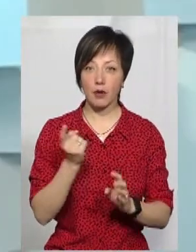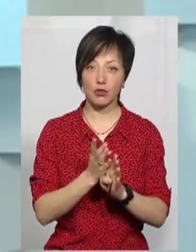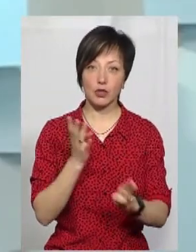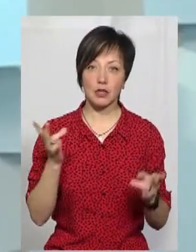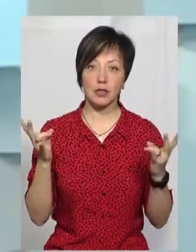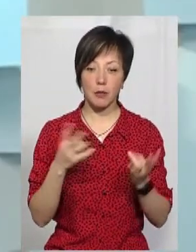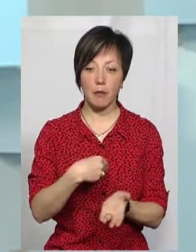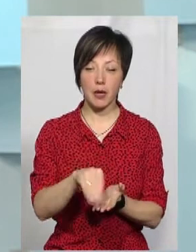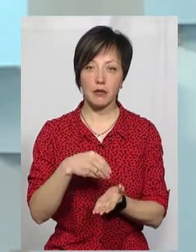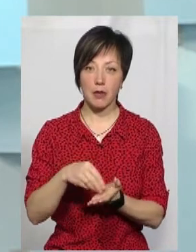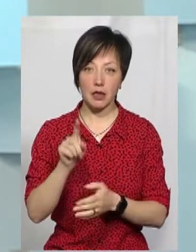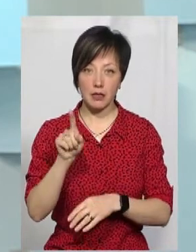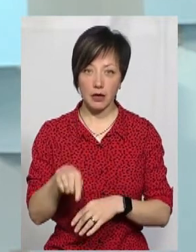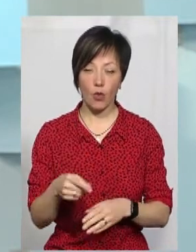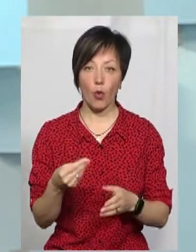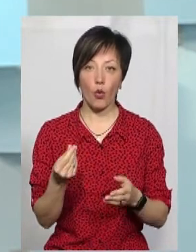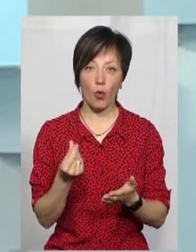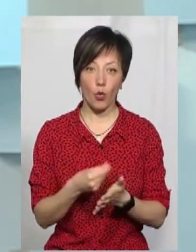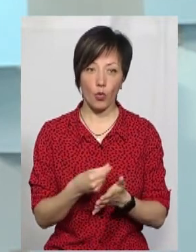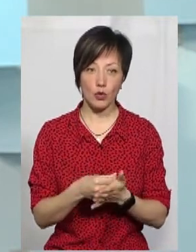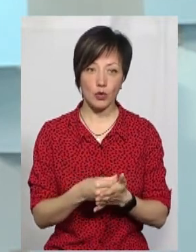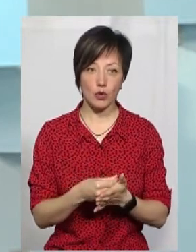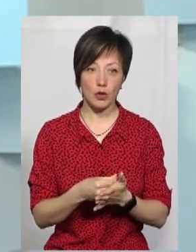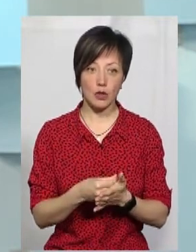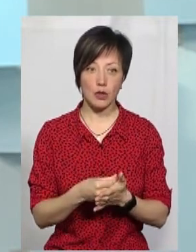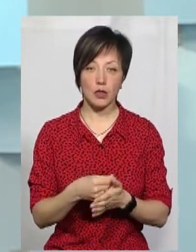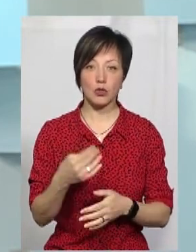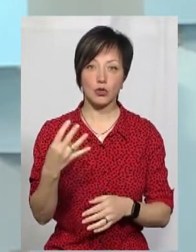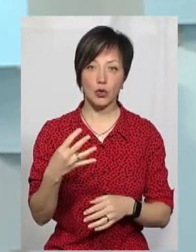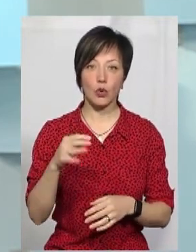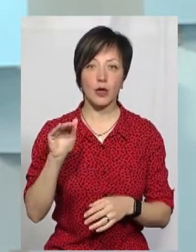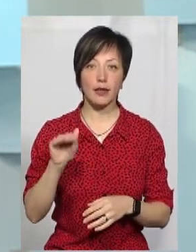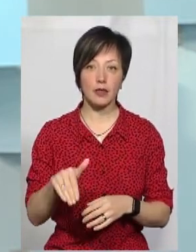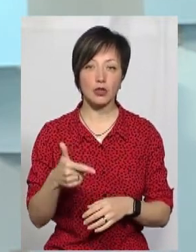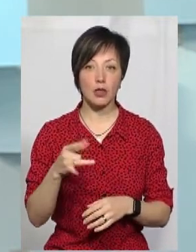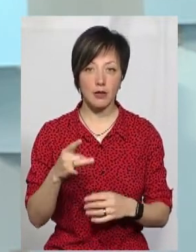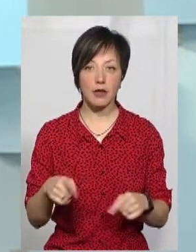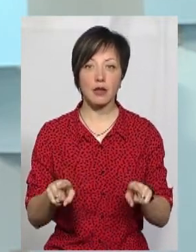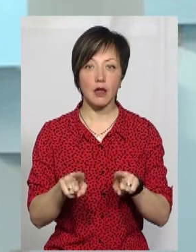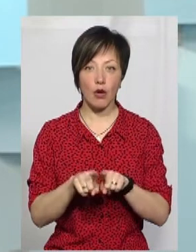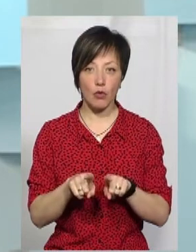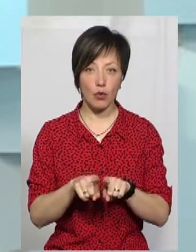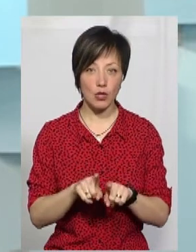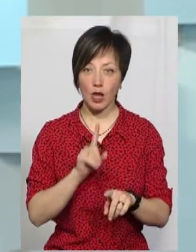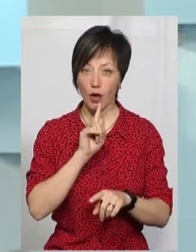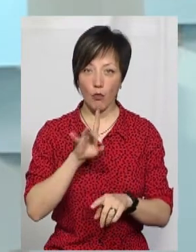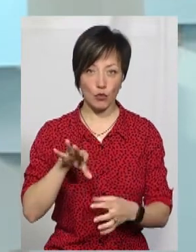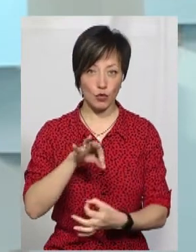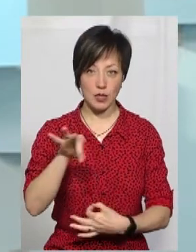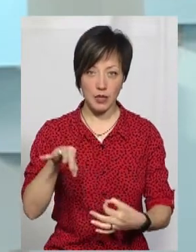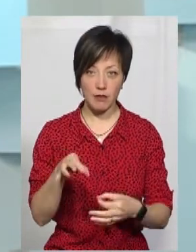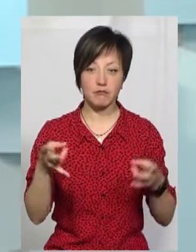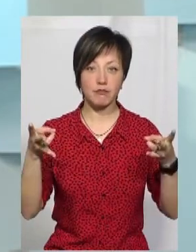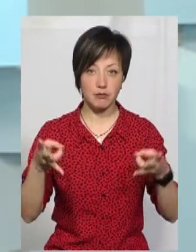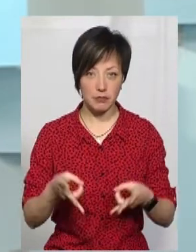також треба придбати і їх. Тому що вони коштують десь так в районі 40 тисяч гривень, але також вони не будуть зайвими, тому що вони є